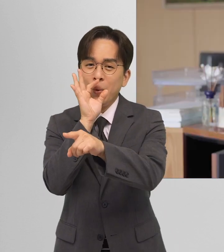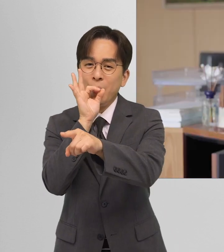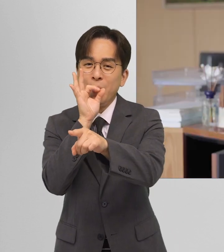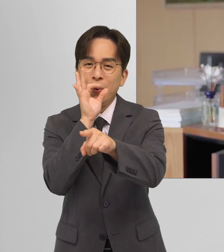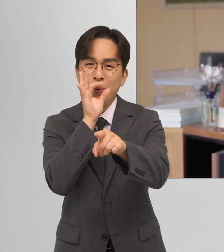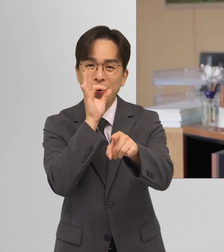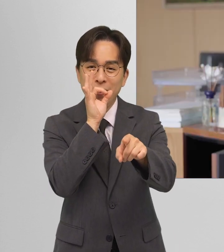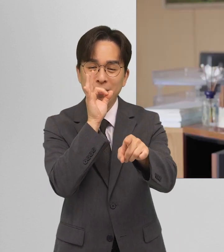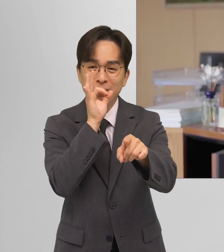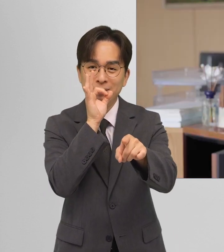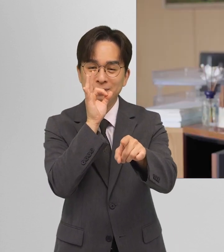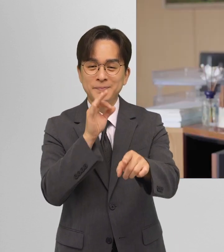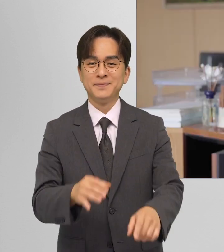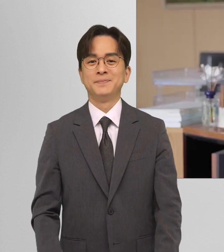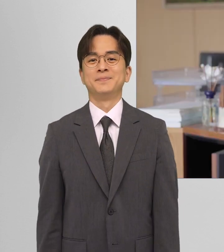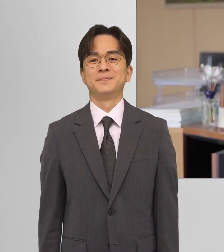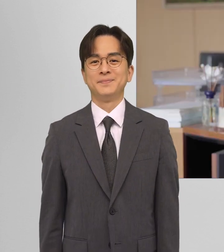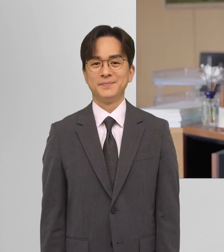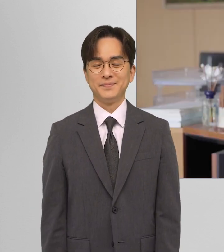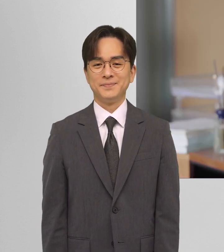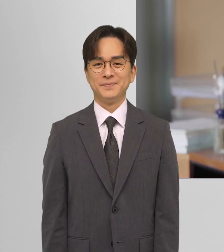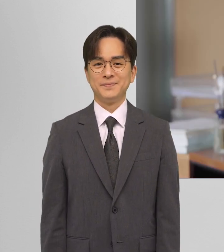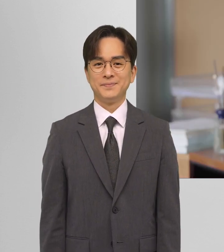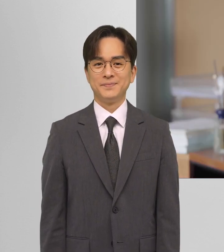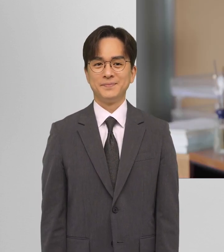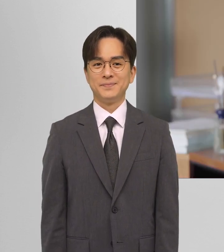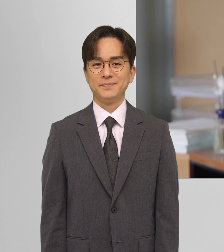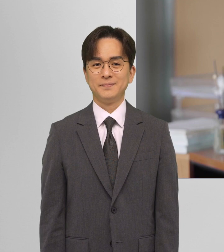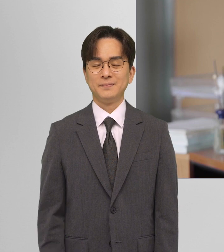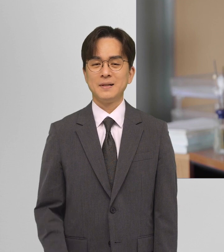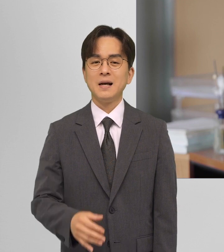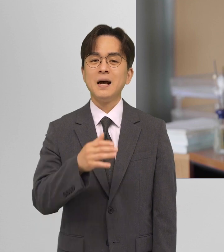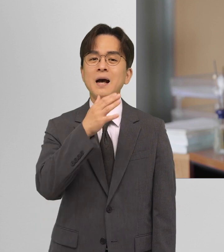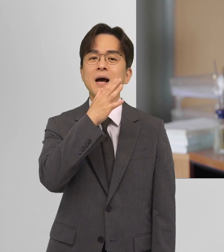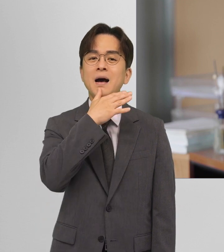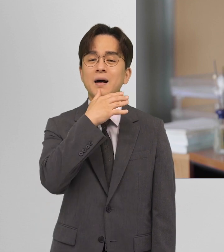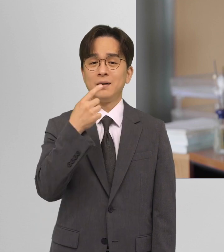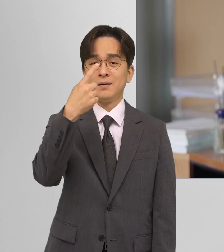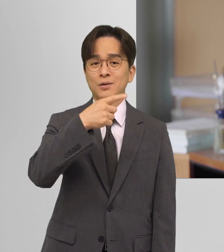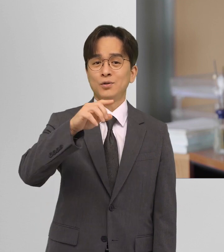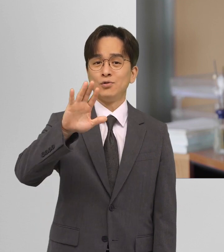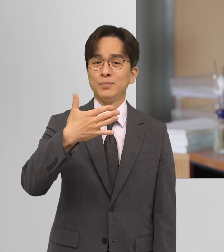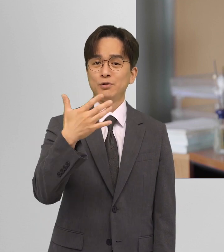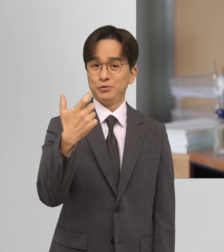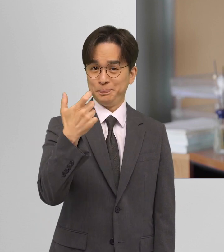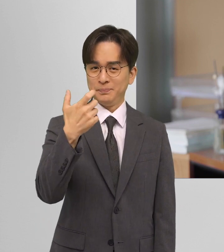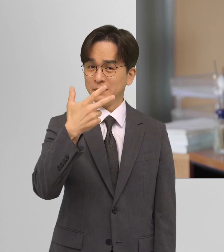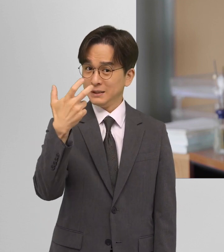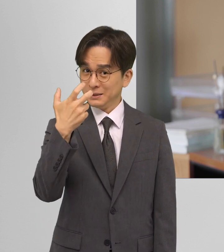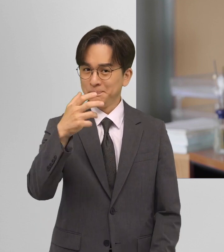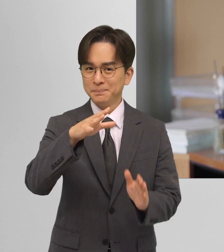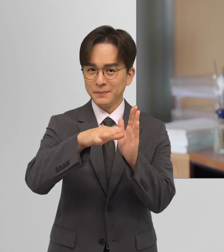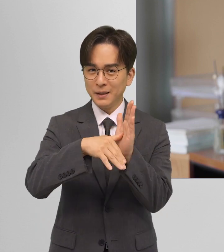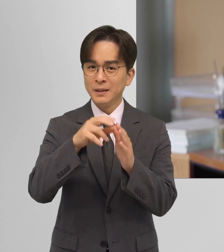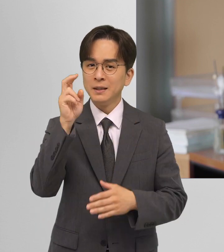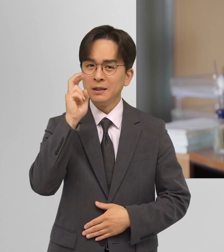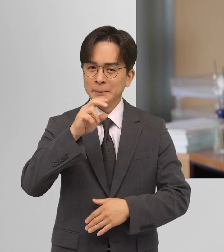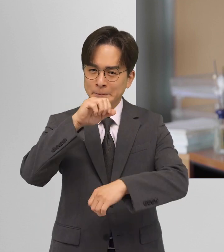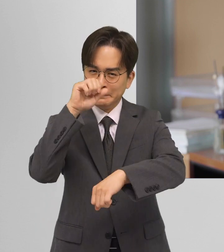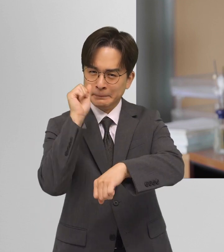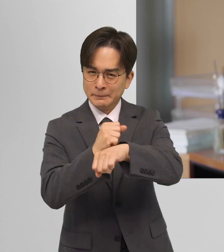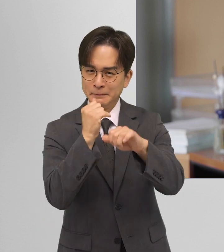가능한 일일까라는 생각들이 굉장히 많이 있었어요. 60년대, 70년대에서부터 가끔 한두 분 아주